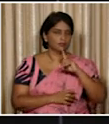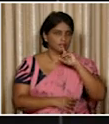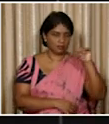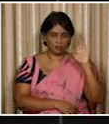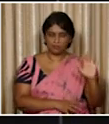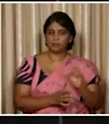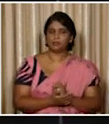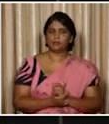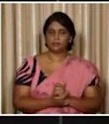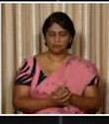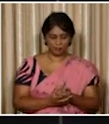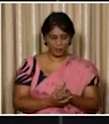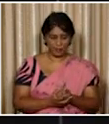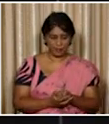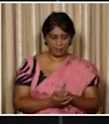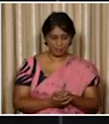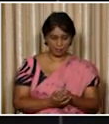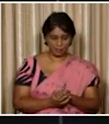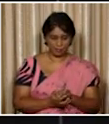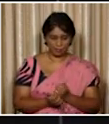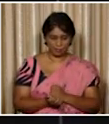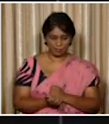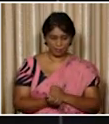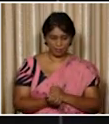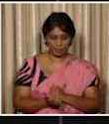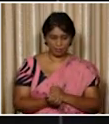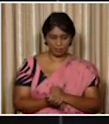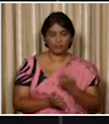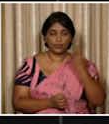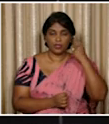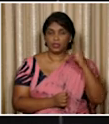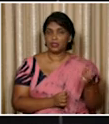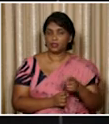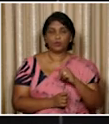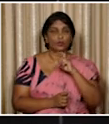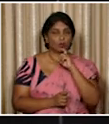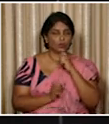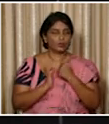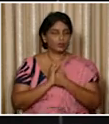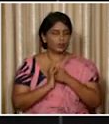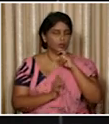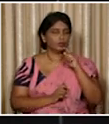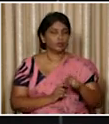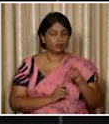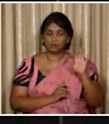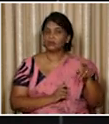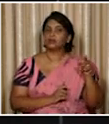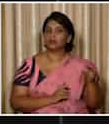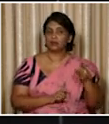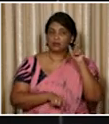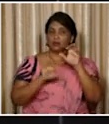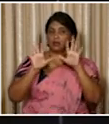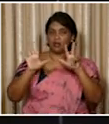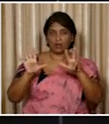வவுனியா நீதிமன்றத்தினுடைய நீதியரசரால் இவர்கள் 8 பேரும் விடுதலை செய்யப்பட்ட பின்பாடு நேற்றைய தினம் வெடுக்குனாரி மலை விவகாரத்தில் கைது